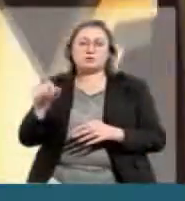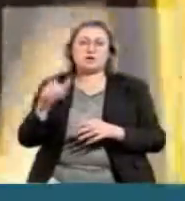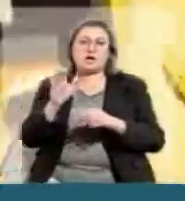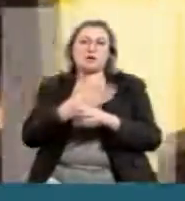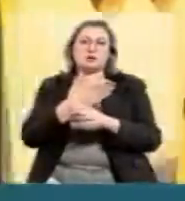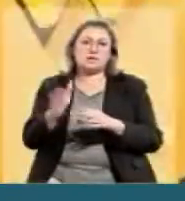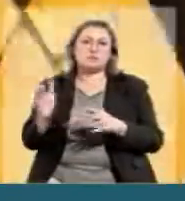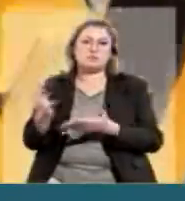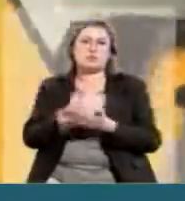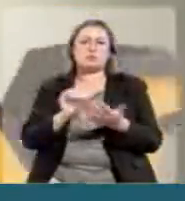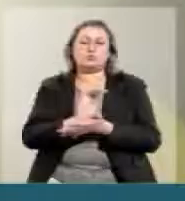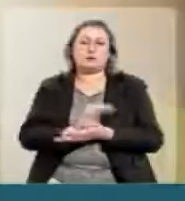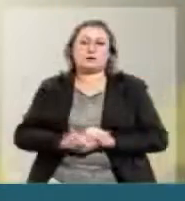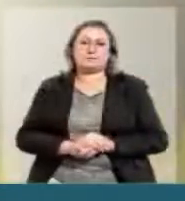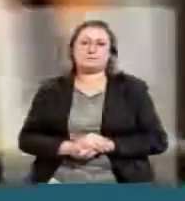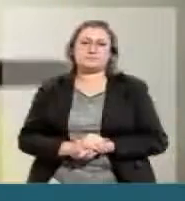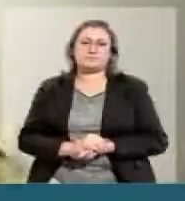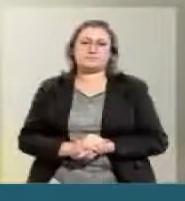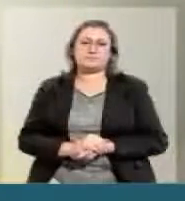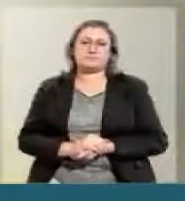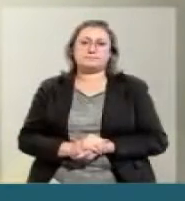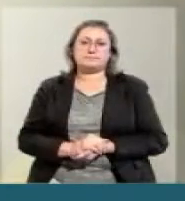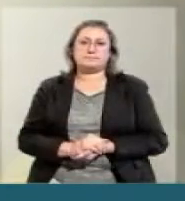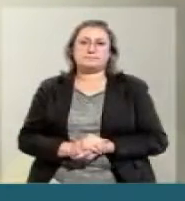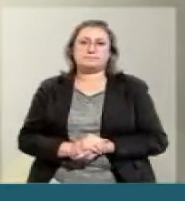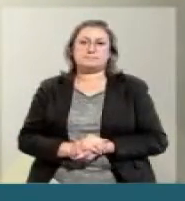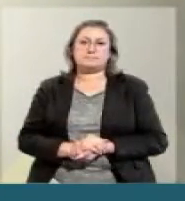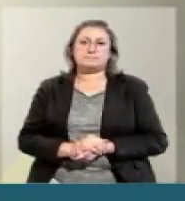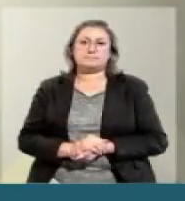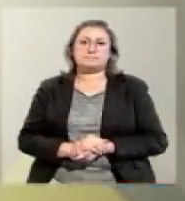раздельному сбору мусора. Любовь Оплачкина, Руслан Джабаев, телеканал Костанай.